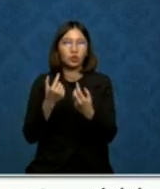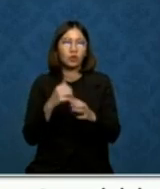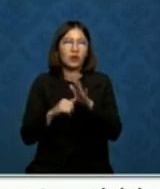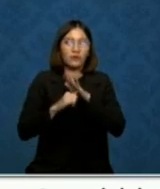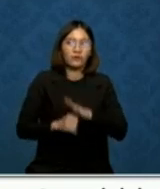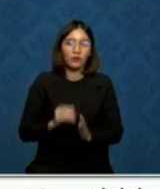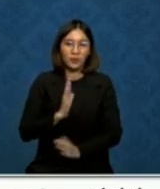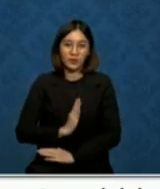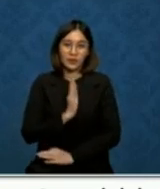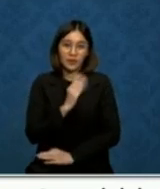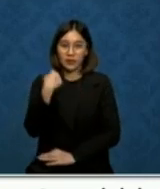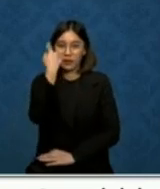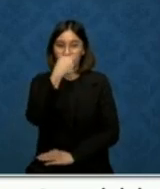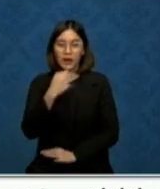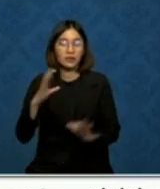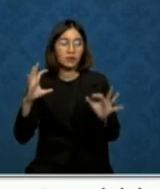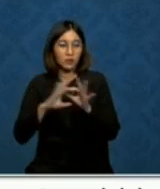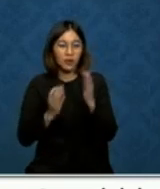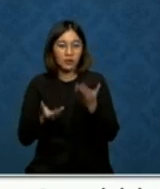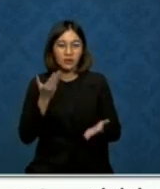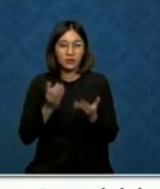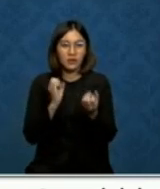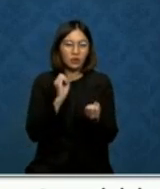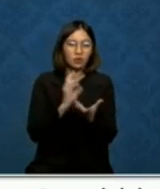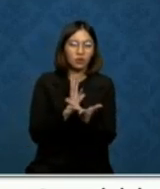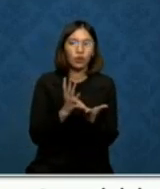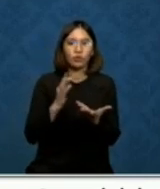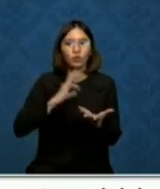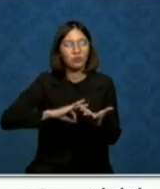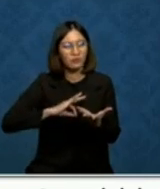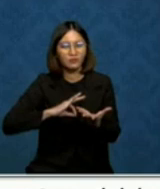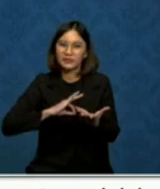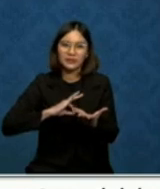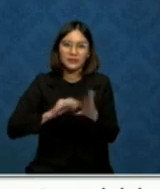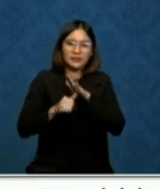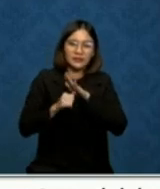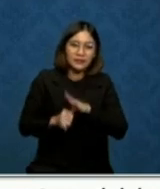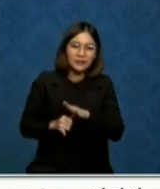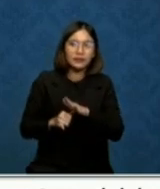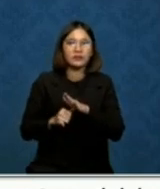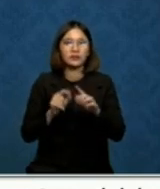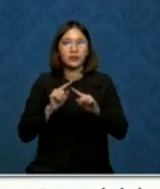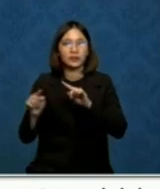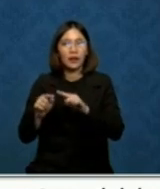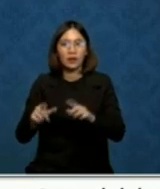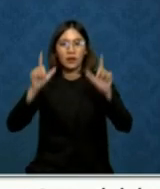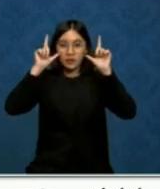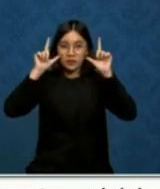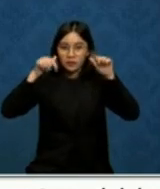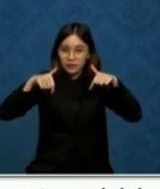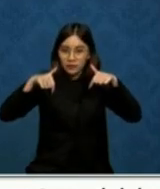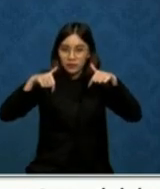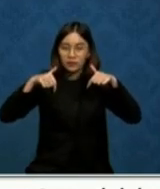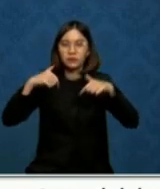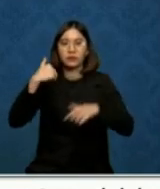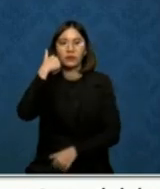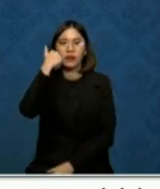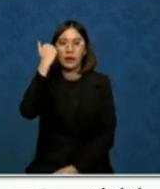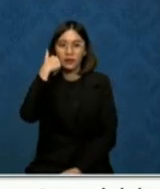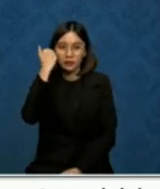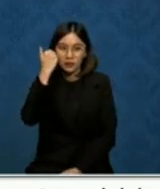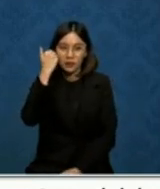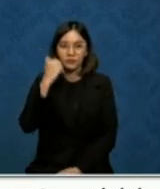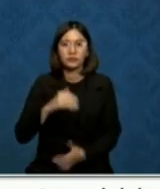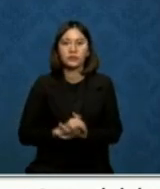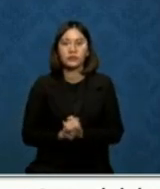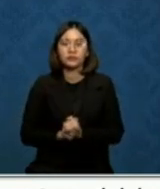ดิ์ศรีของบุคคลที่เกี่ยวข้องหรือก่อให้เกิดสภาพแวดล้อมที่เป็นการข่มขู่หรือปรปักษ์ทำให้เสื่อมเสียทำให้อับอายและน่